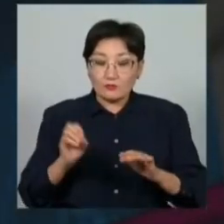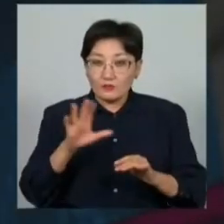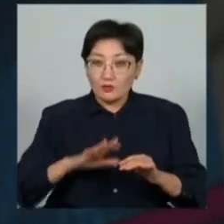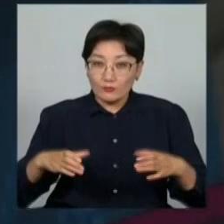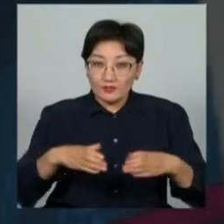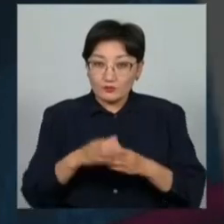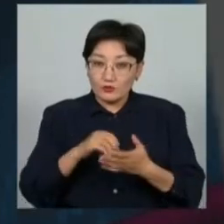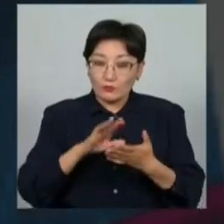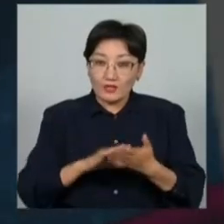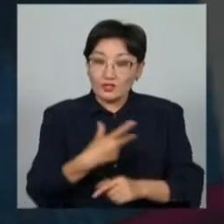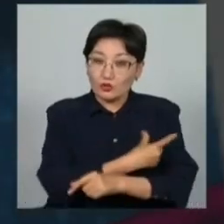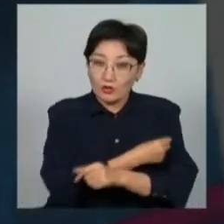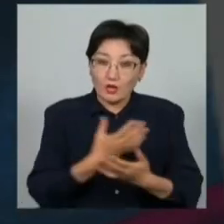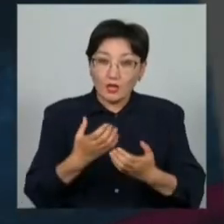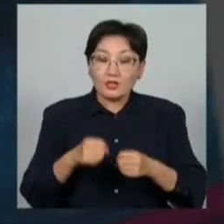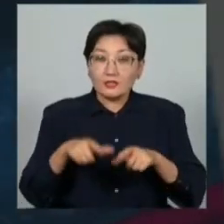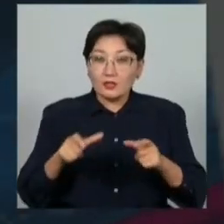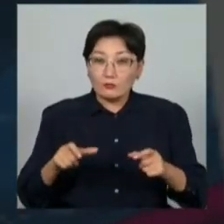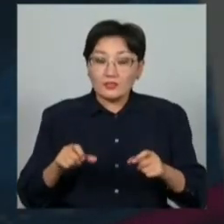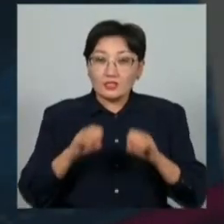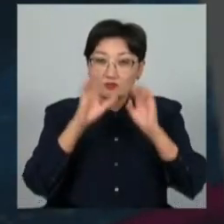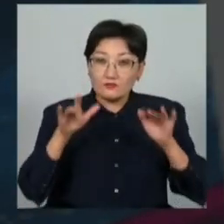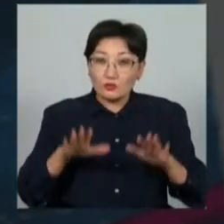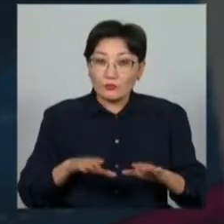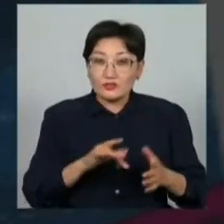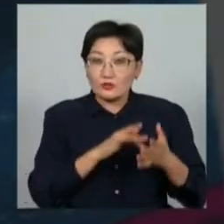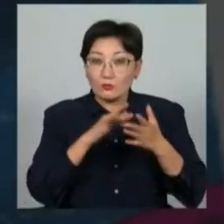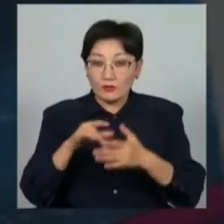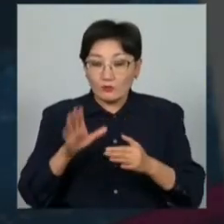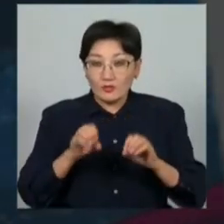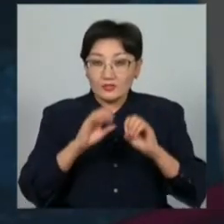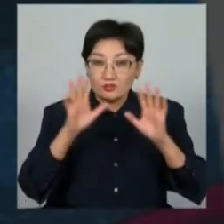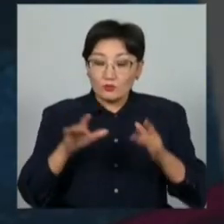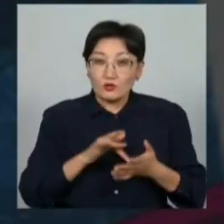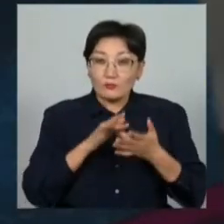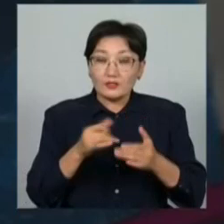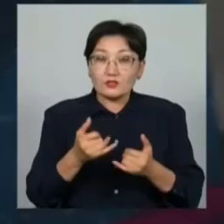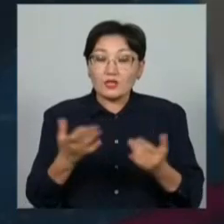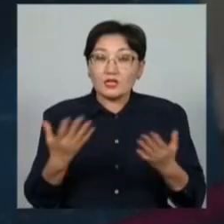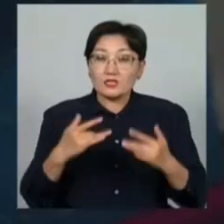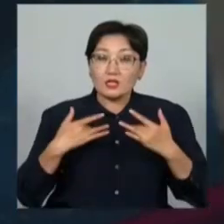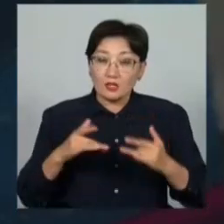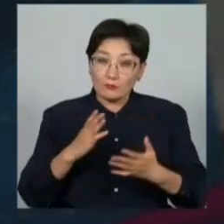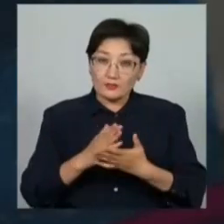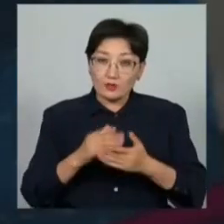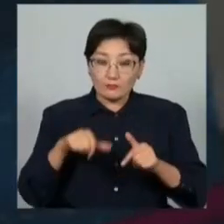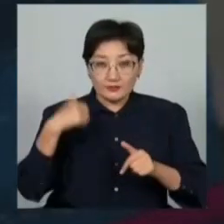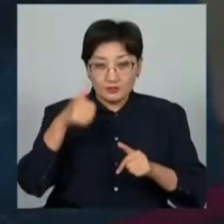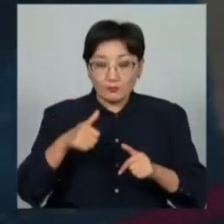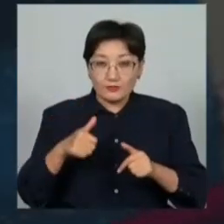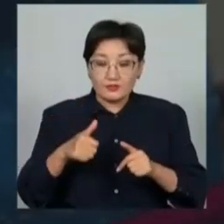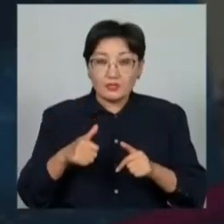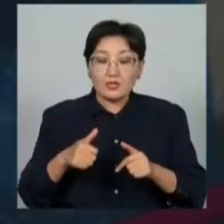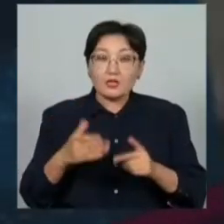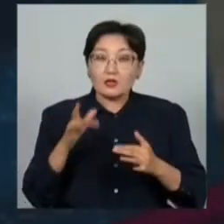Еуропалық одақта тіркелген екпені алғандар ғана қажылыққа бара алады. Одан бөлек қасиетті сапарға шығу үшін тағы қандай талап бар? Биылға қажылық